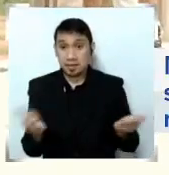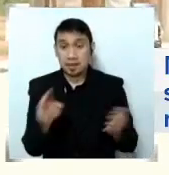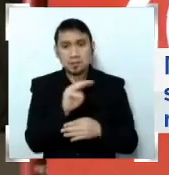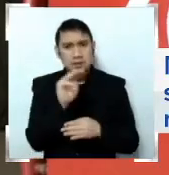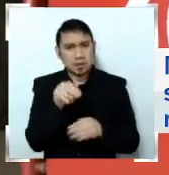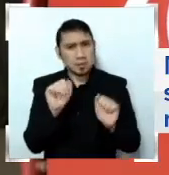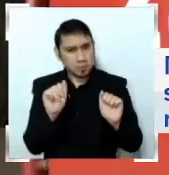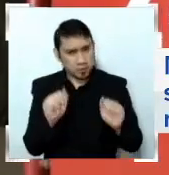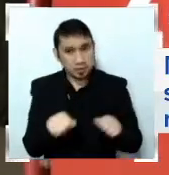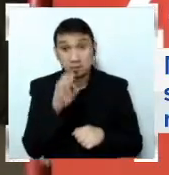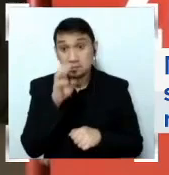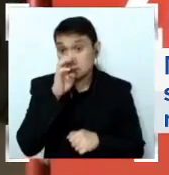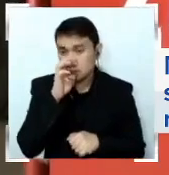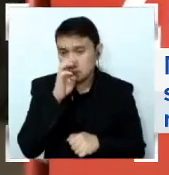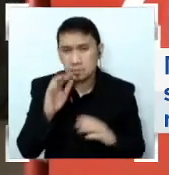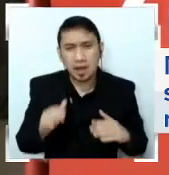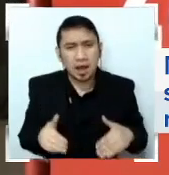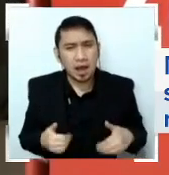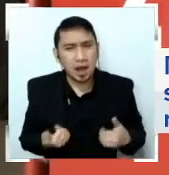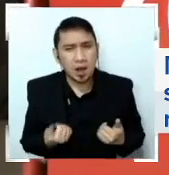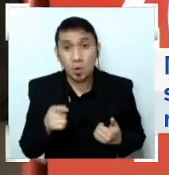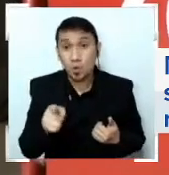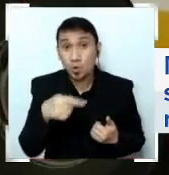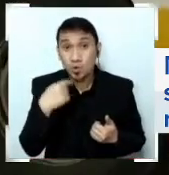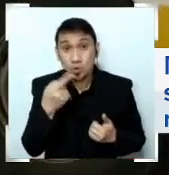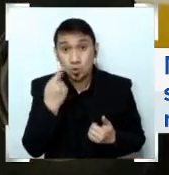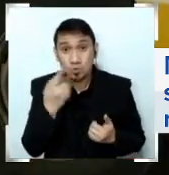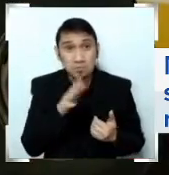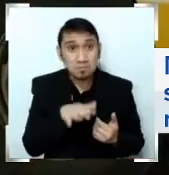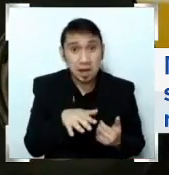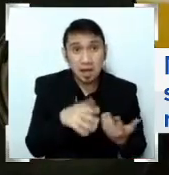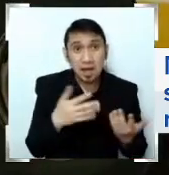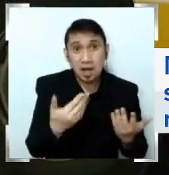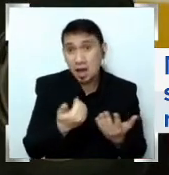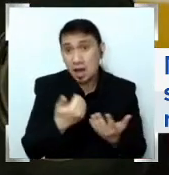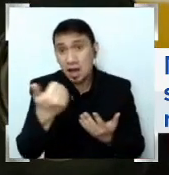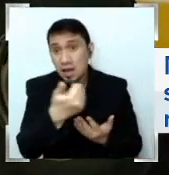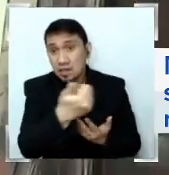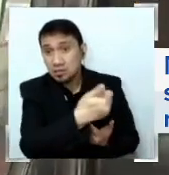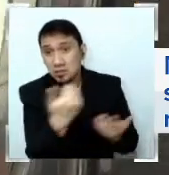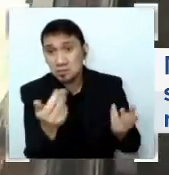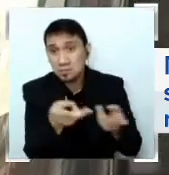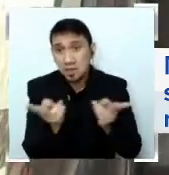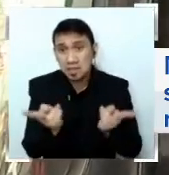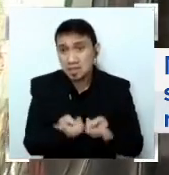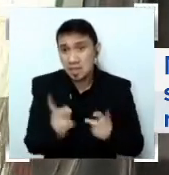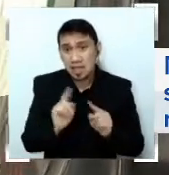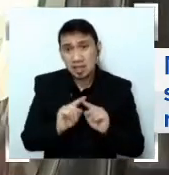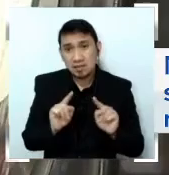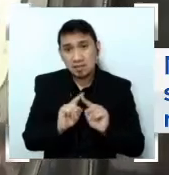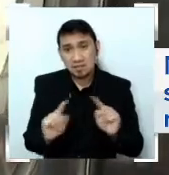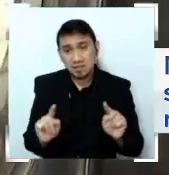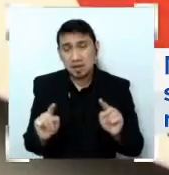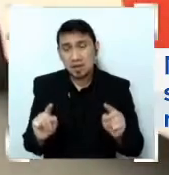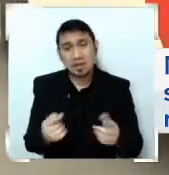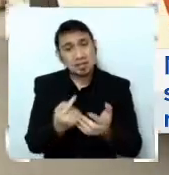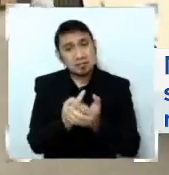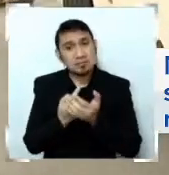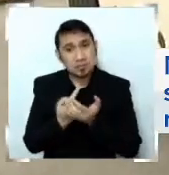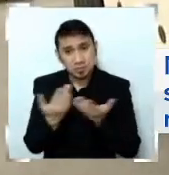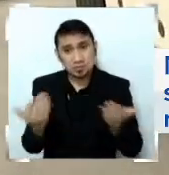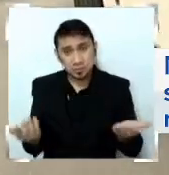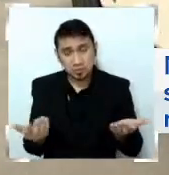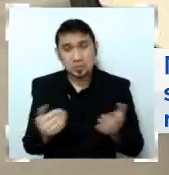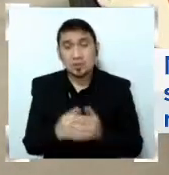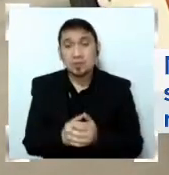maghigpit, paano yung mga tumatawid sa mga lugar na magkaiba ang quarantine classification o yung interzonal travel? Isa yan